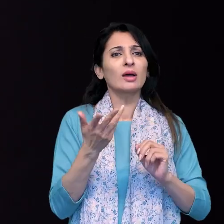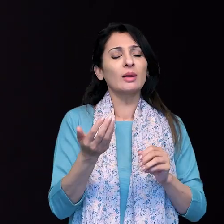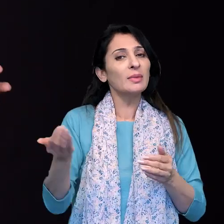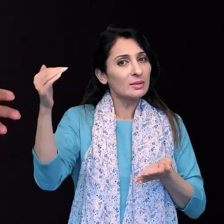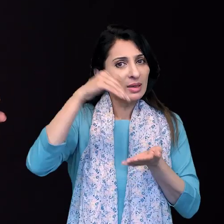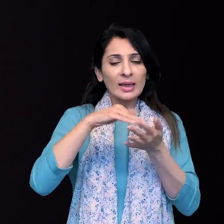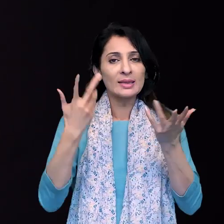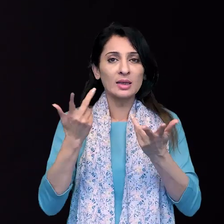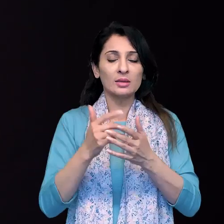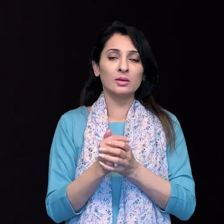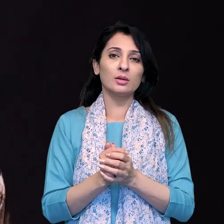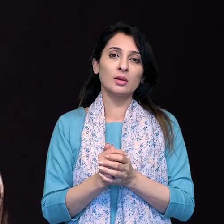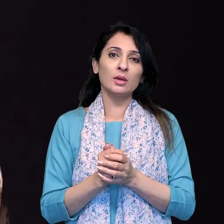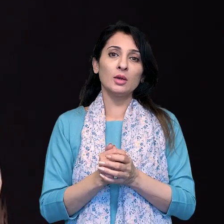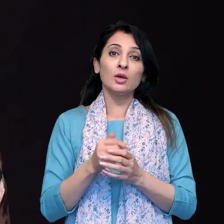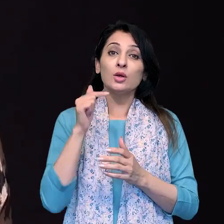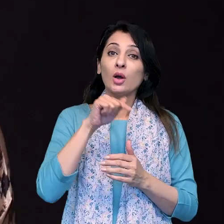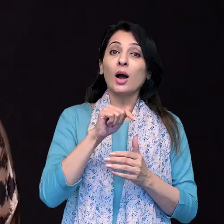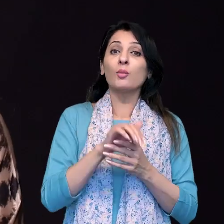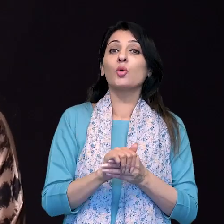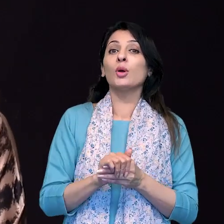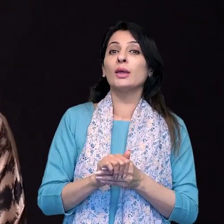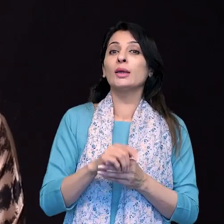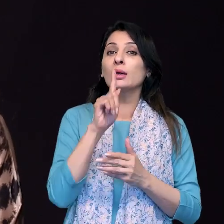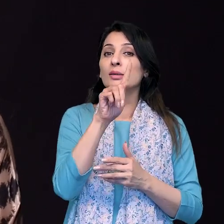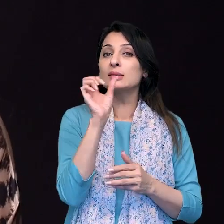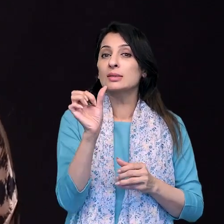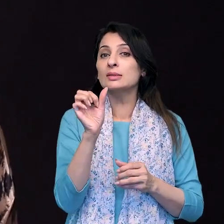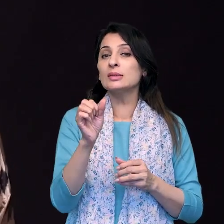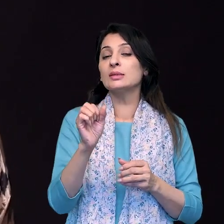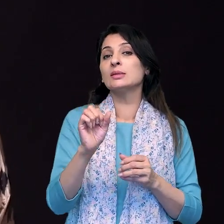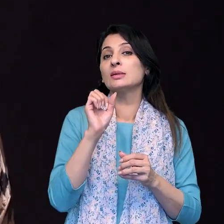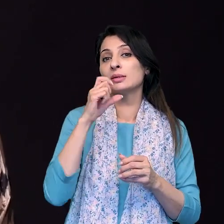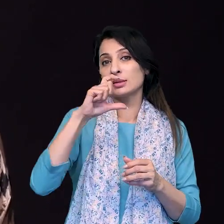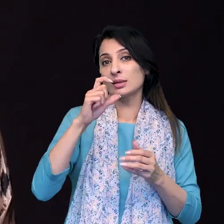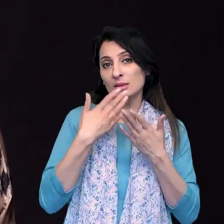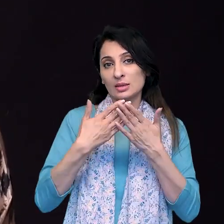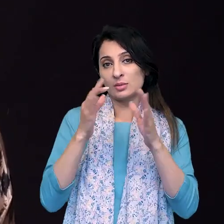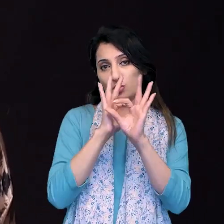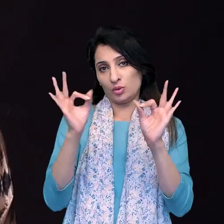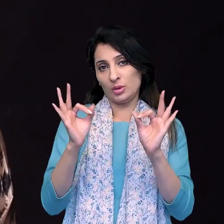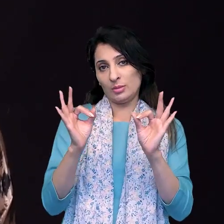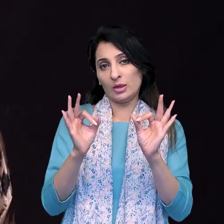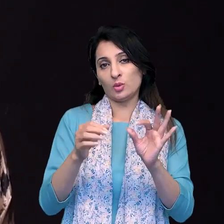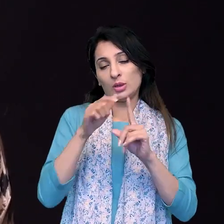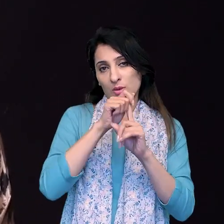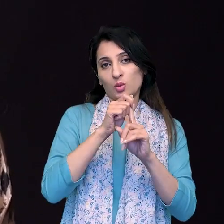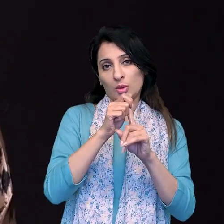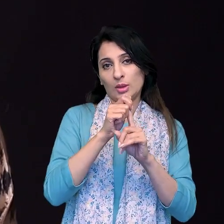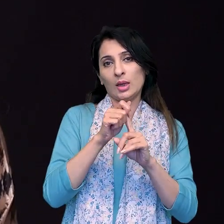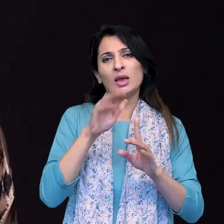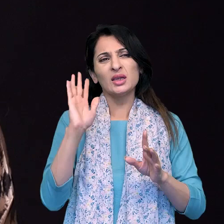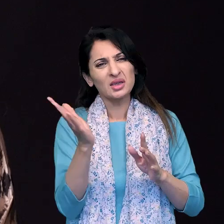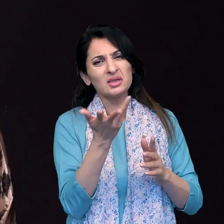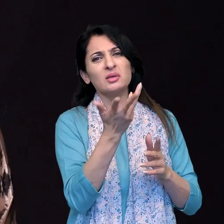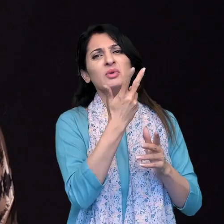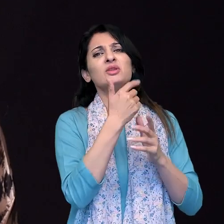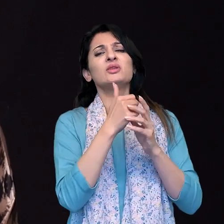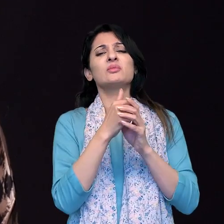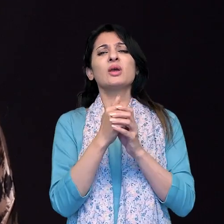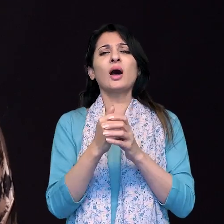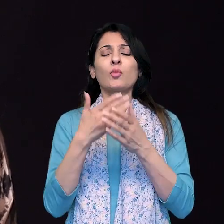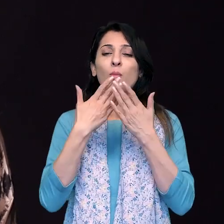हाउ कैन यू कम इन टू दिस इंडस्ट्री? सो आइडियली यू शुड बी अ मास्टर्स, मास्टर्स इन सब्जेक्ट्स लाइक